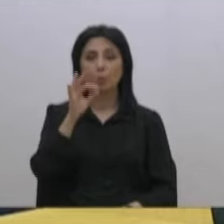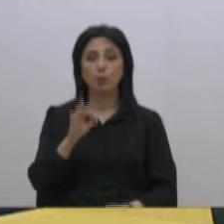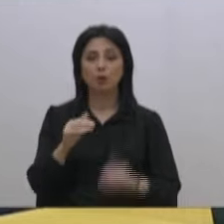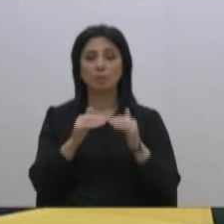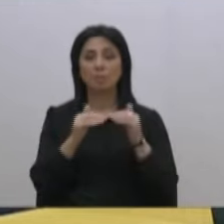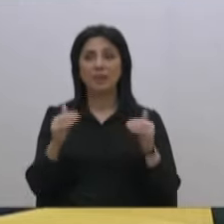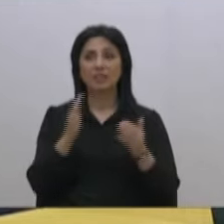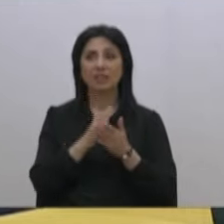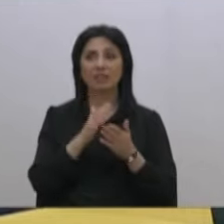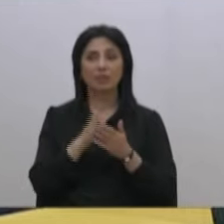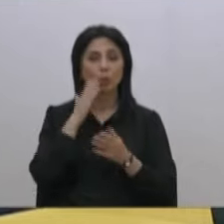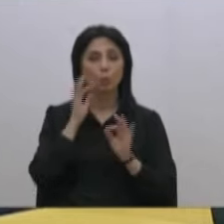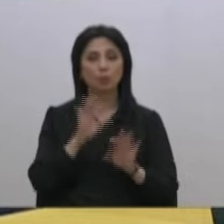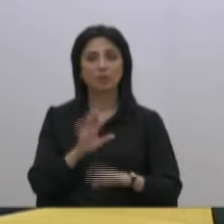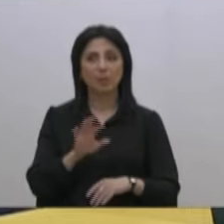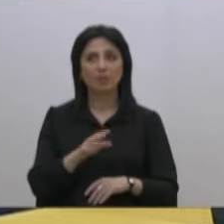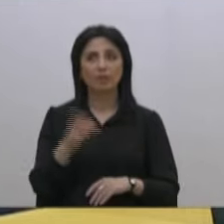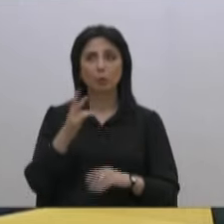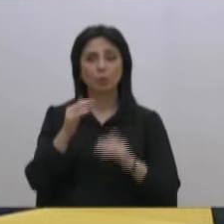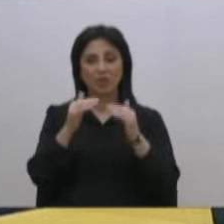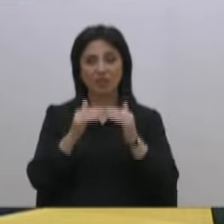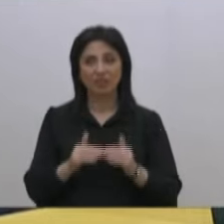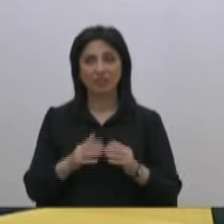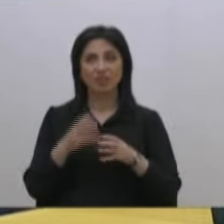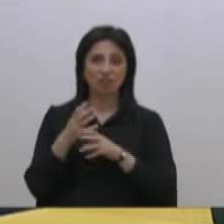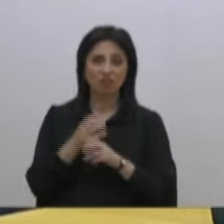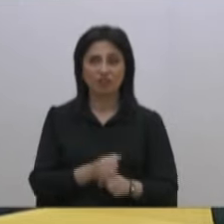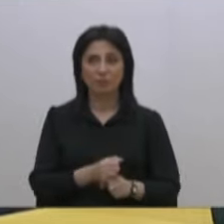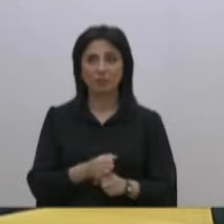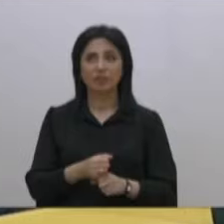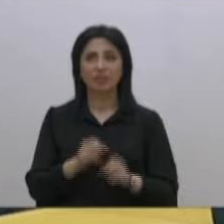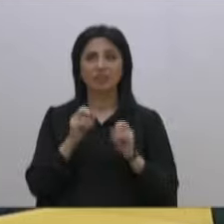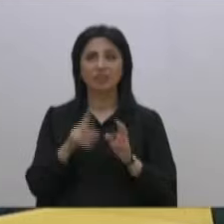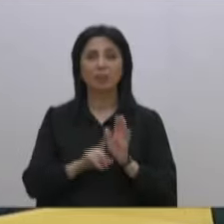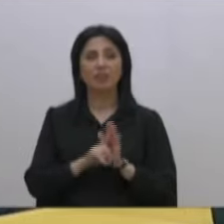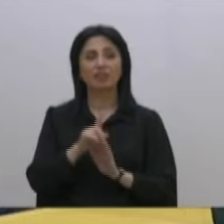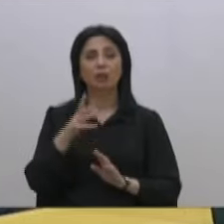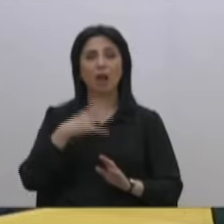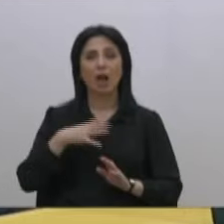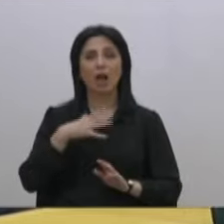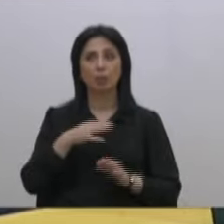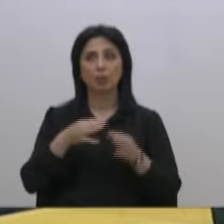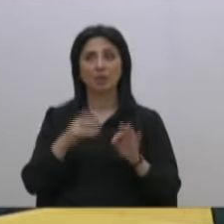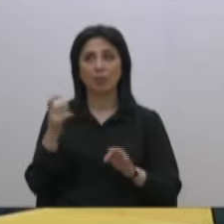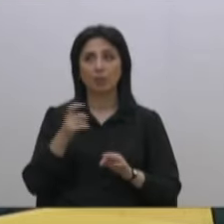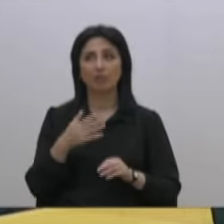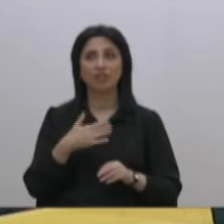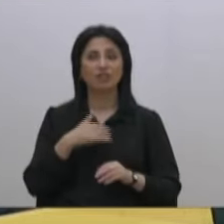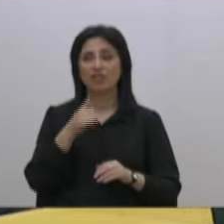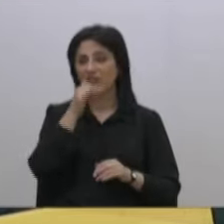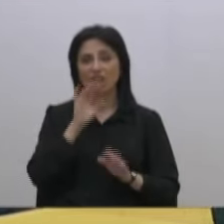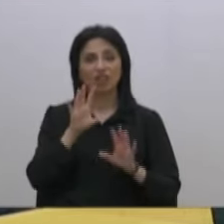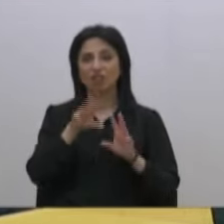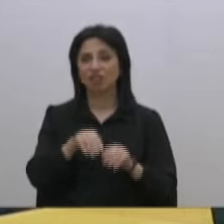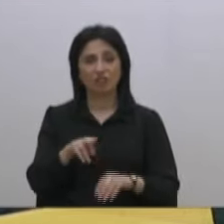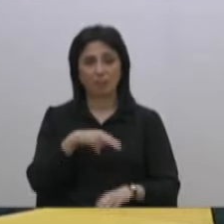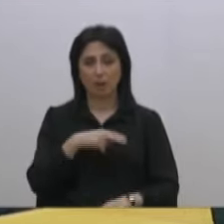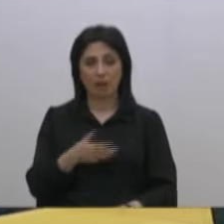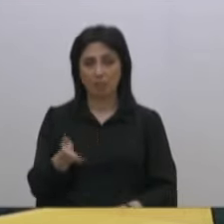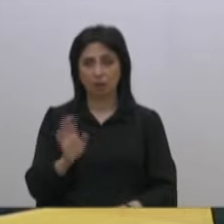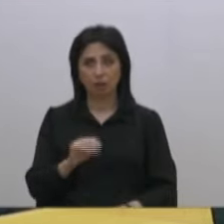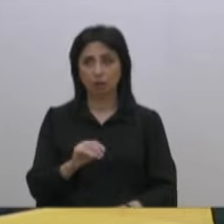5%-იანი ბარიერი არის უსამართლო, უნდა დავწიოთ და შევამციროთ ეს საფრთხეს უქმნის ქართულ დემოკრატიას. ჩვენ ვერ შევალთ